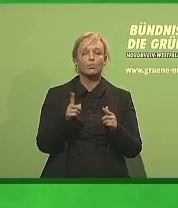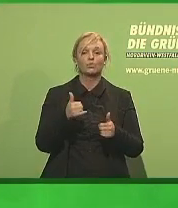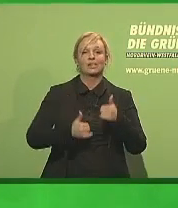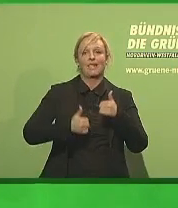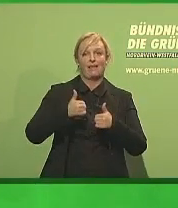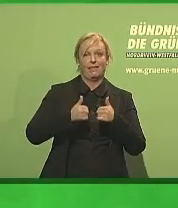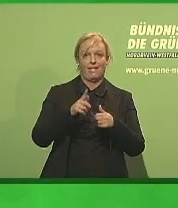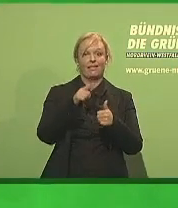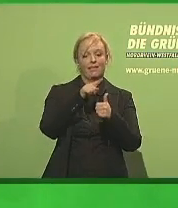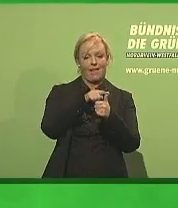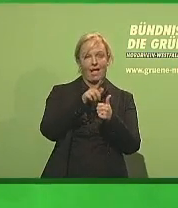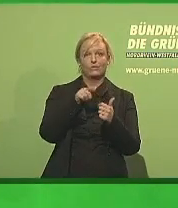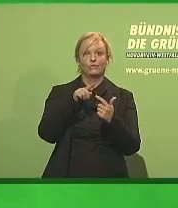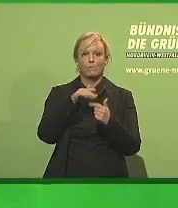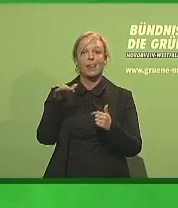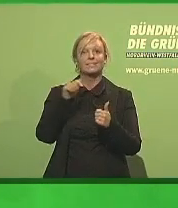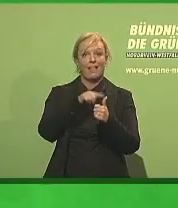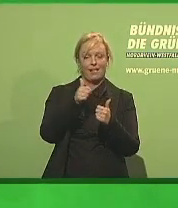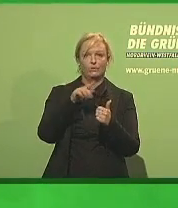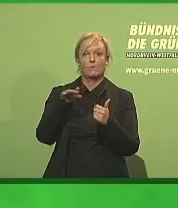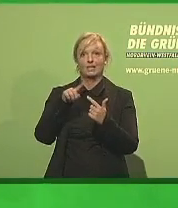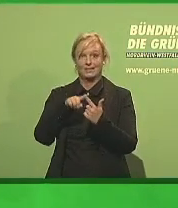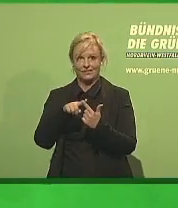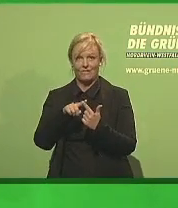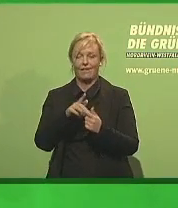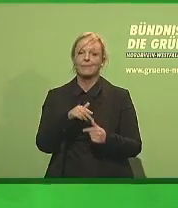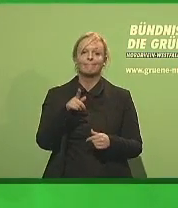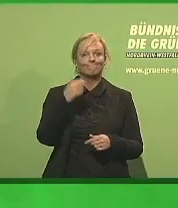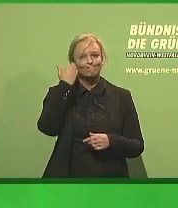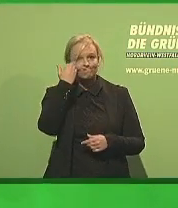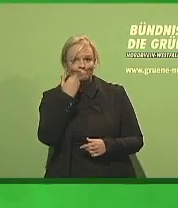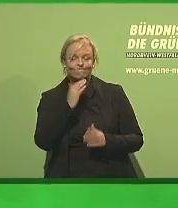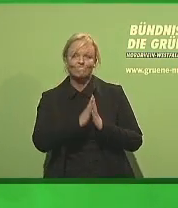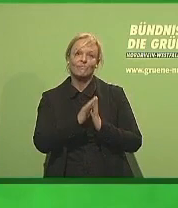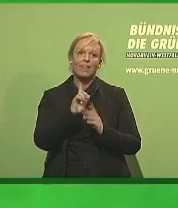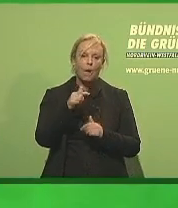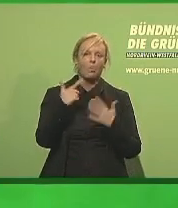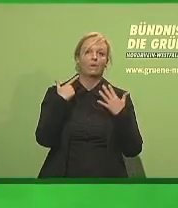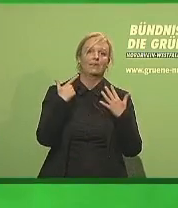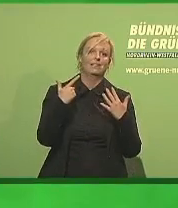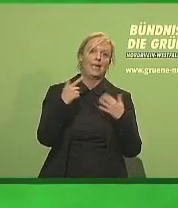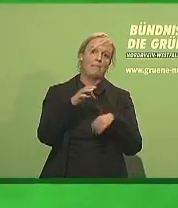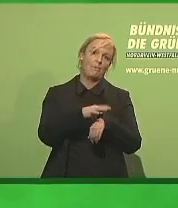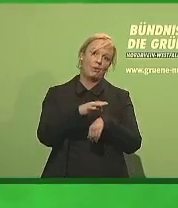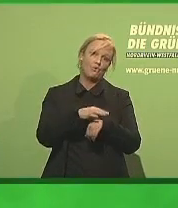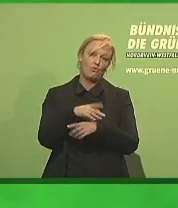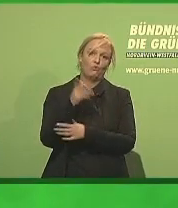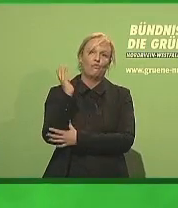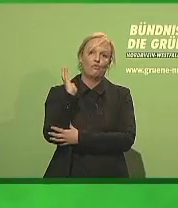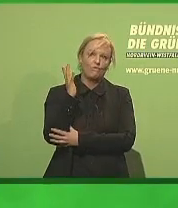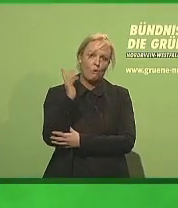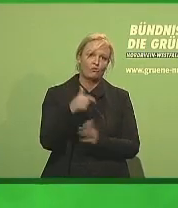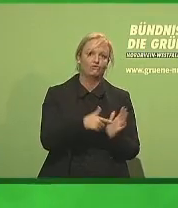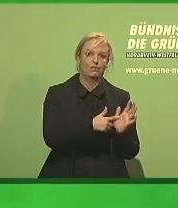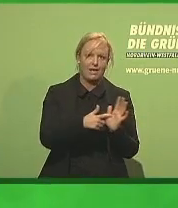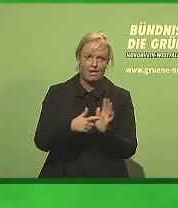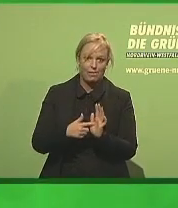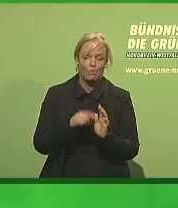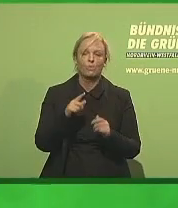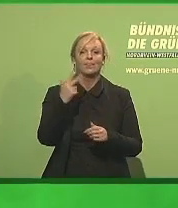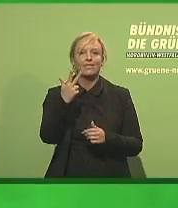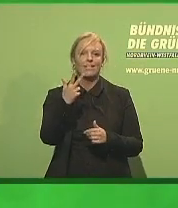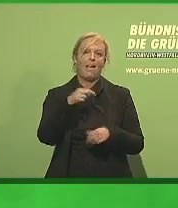Platz 1 und 2 bitten, sich auch der Regelung 7 Minuten Vorstellungszeit und 3 Minuten